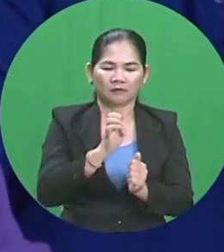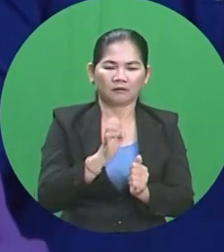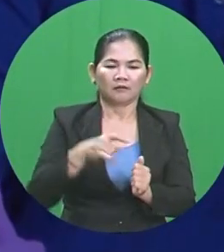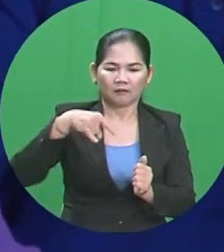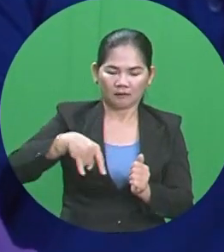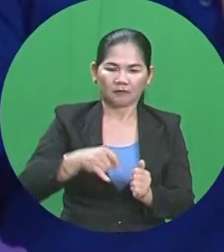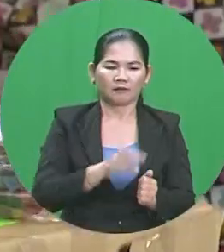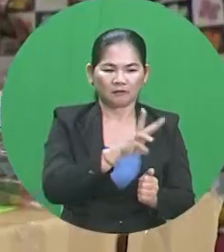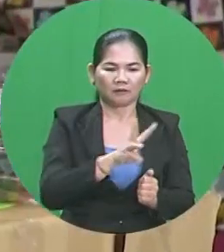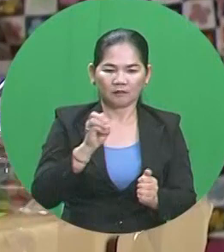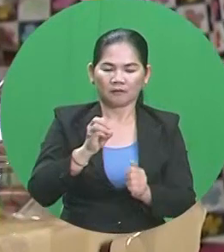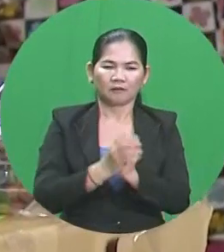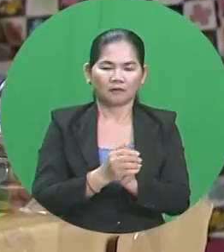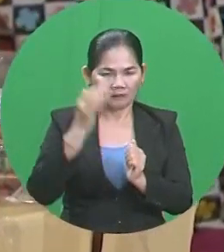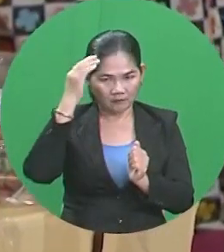របស់ឪពុកឈ្មោះសយសុណា អាយុ 30 ឆ្នាំ